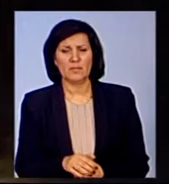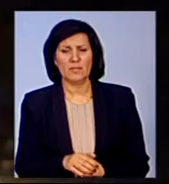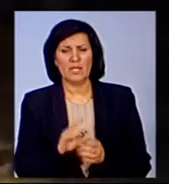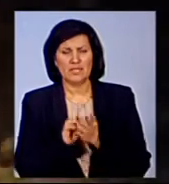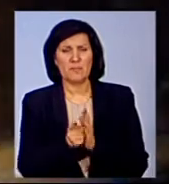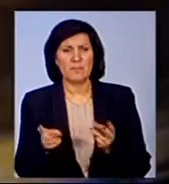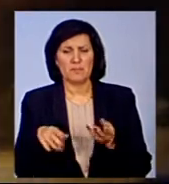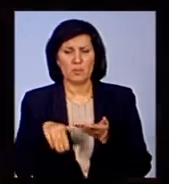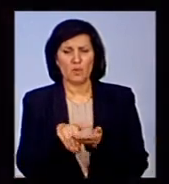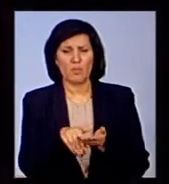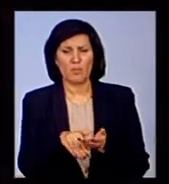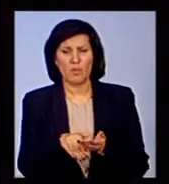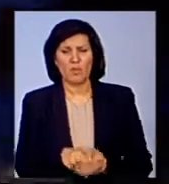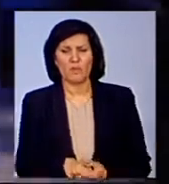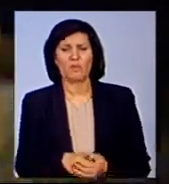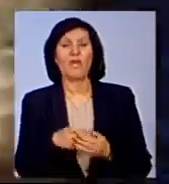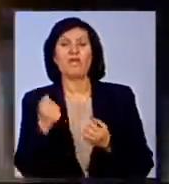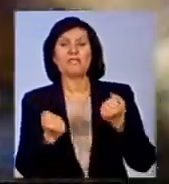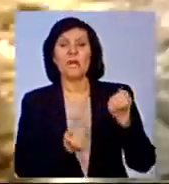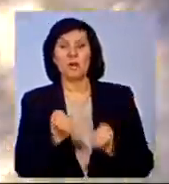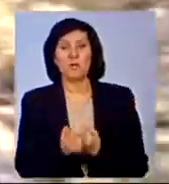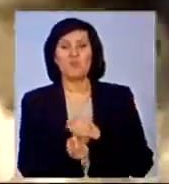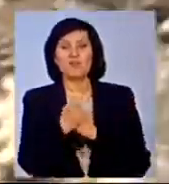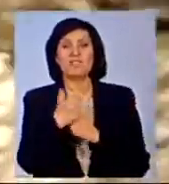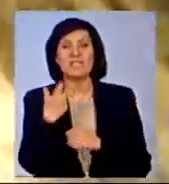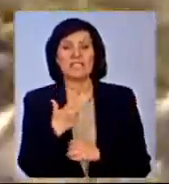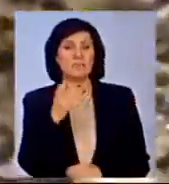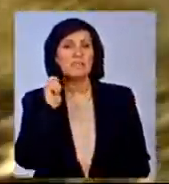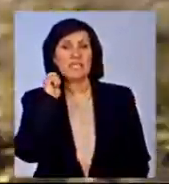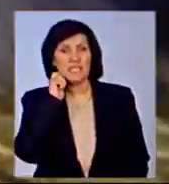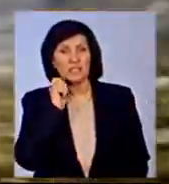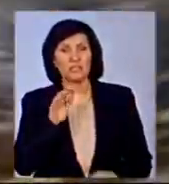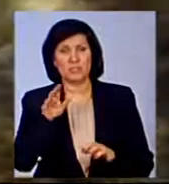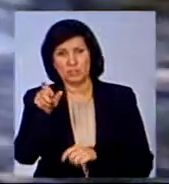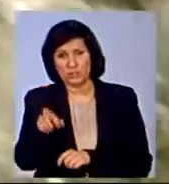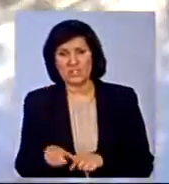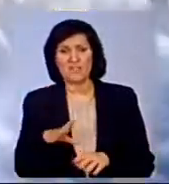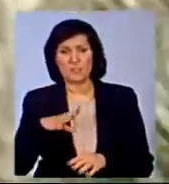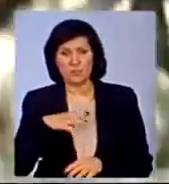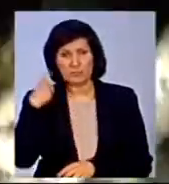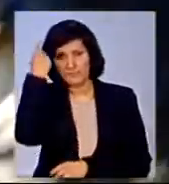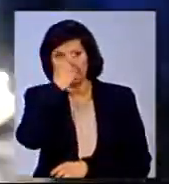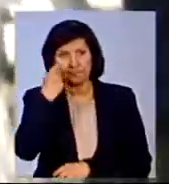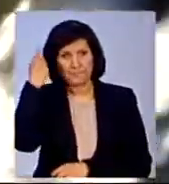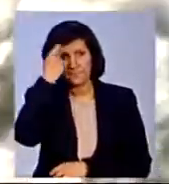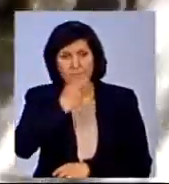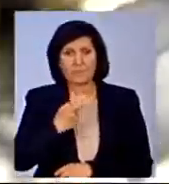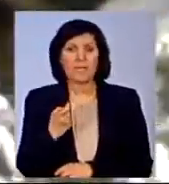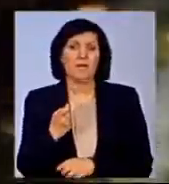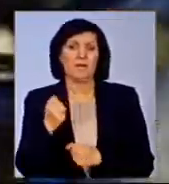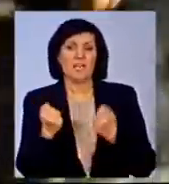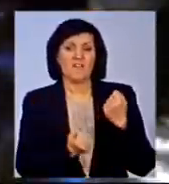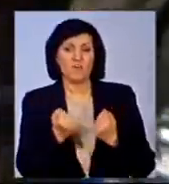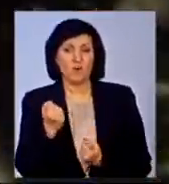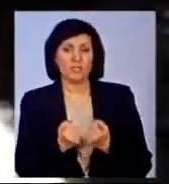терміново потрібна допомога. За кермом ВАЗа виявився 35-річний місцевий житель. Він був у нетверезому стані. На